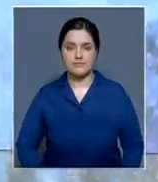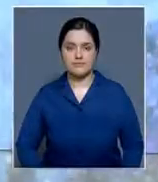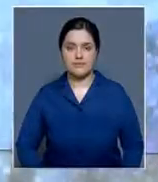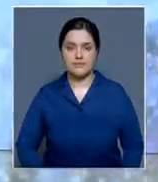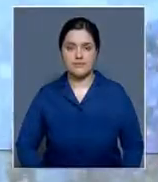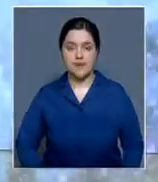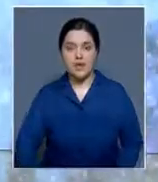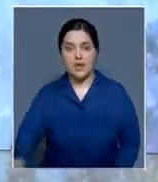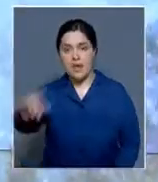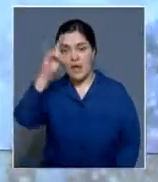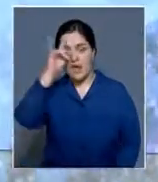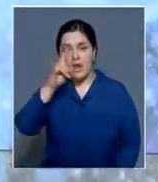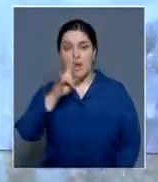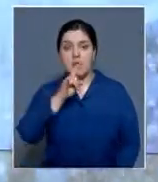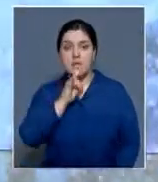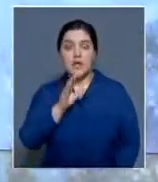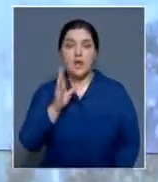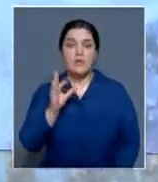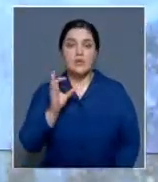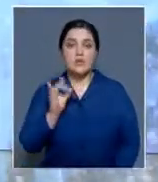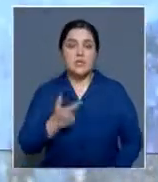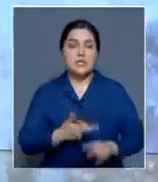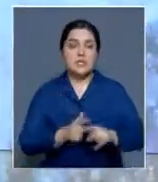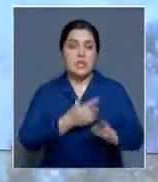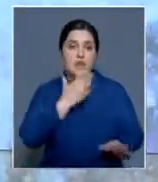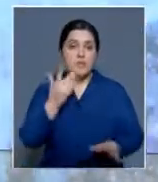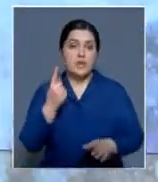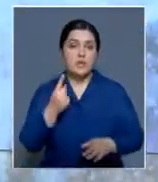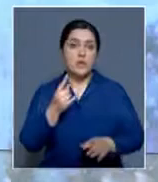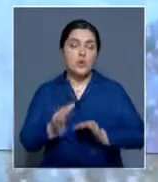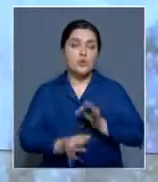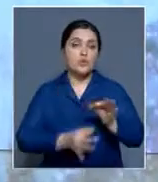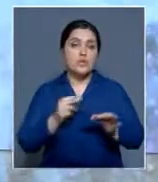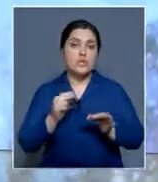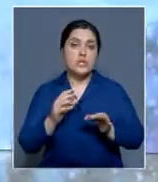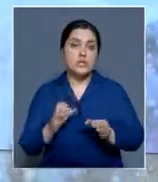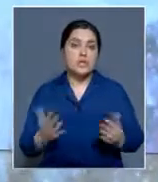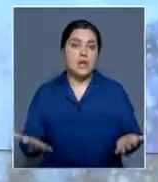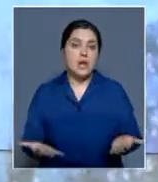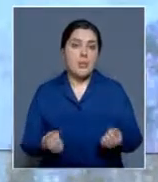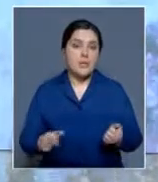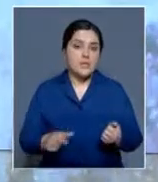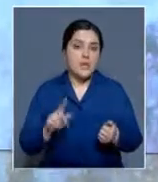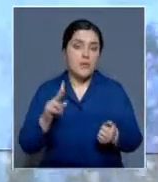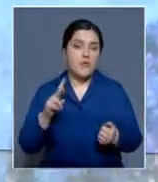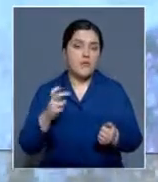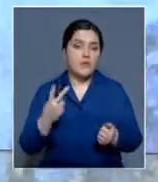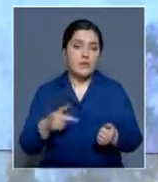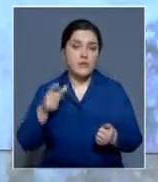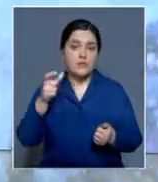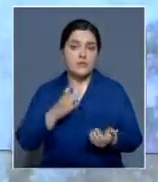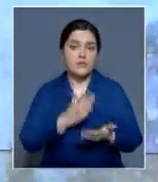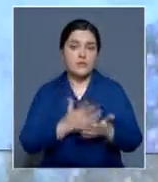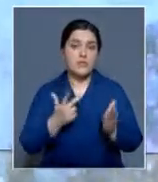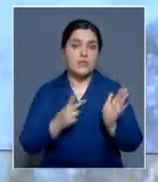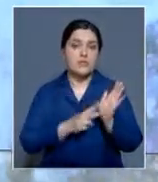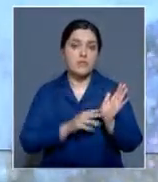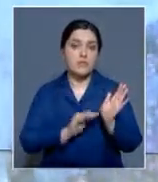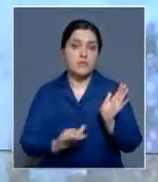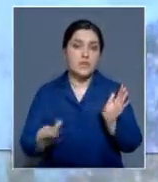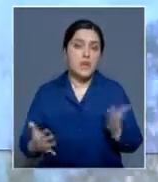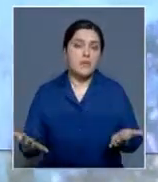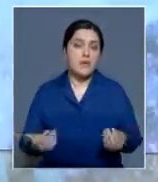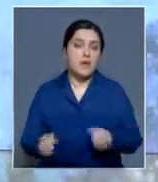Тем временем на востоке Казахстана сильная метель. За сутки службы ЧС эвакуировали с трасс уже около 220 человек, в том числе 37